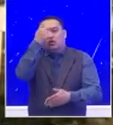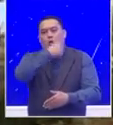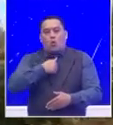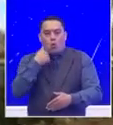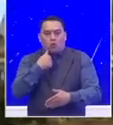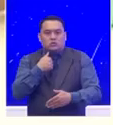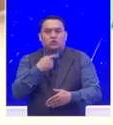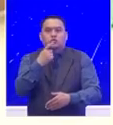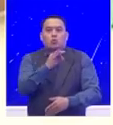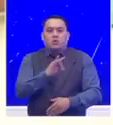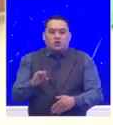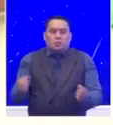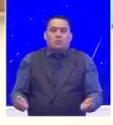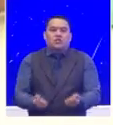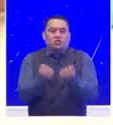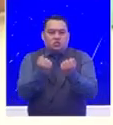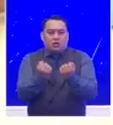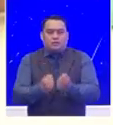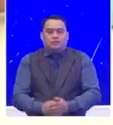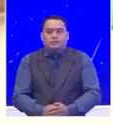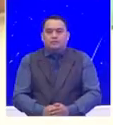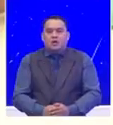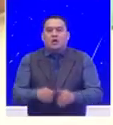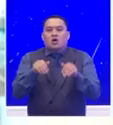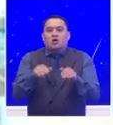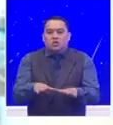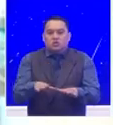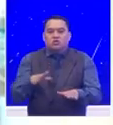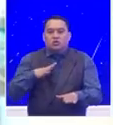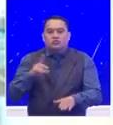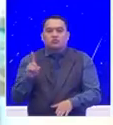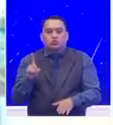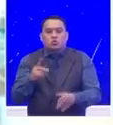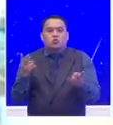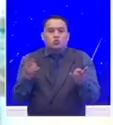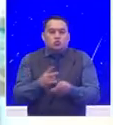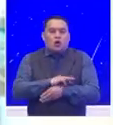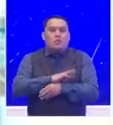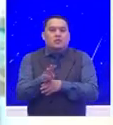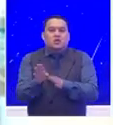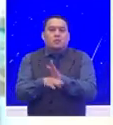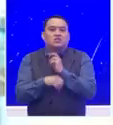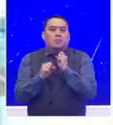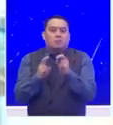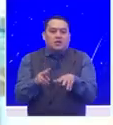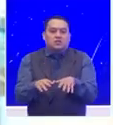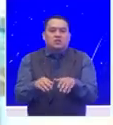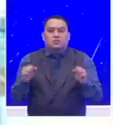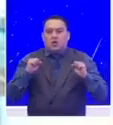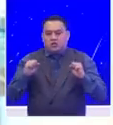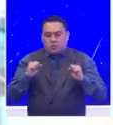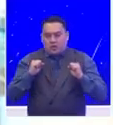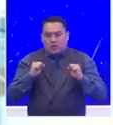Президент Бах на 100% ее поддержал. Решение принималось, исходя из необходимости обеспечить безопасность зрителей и